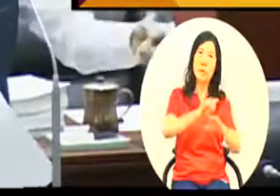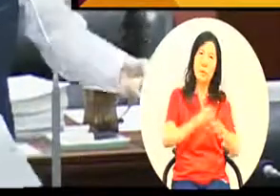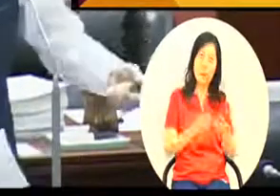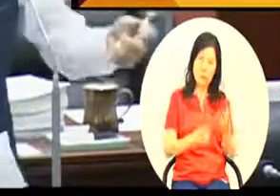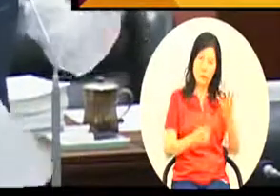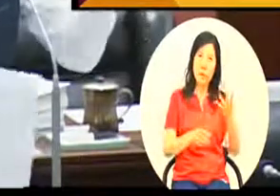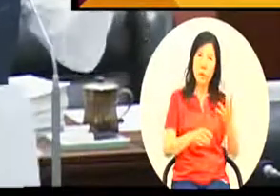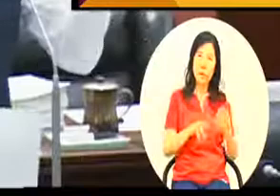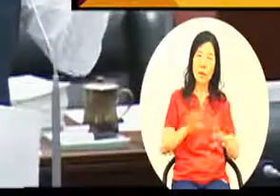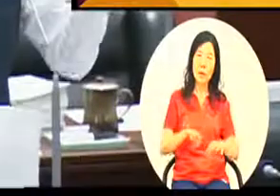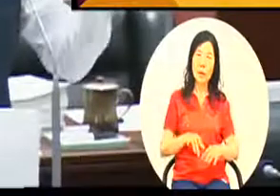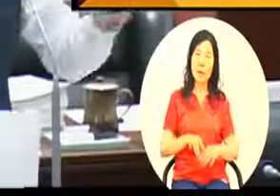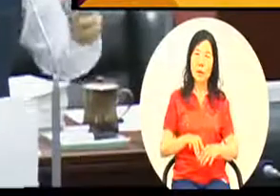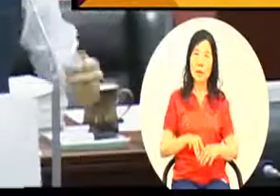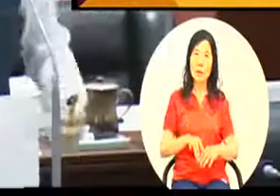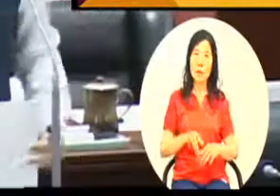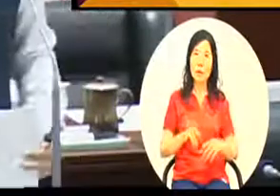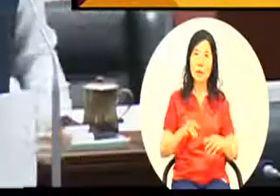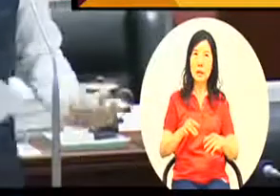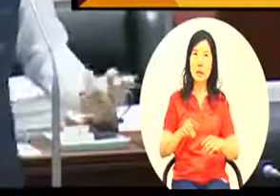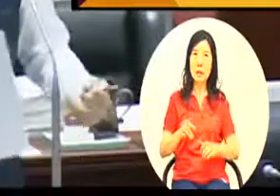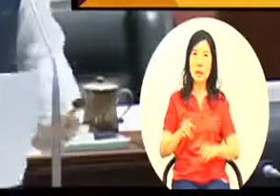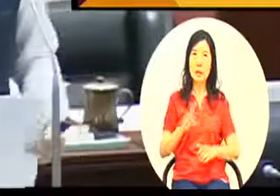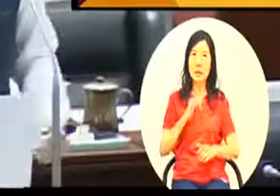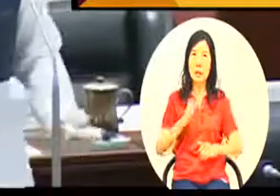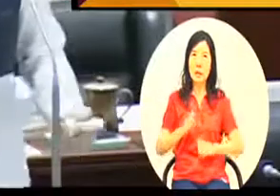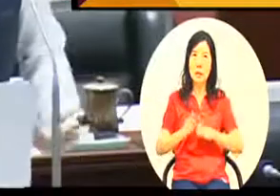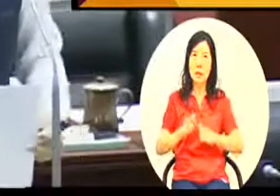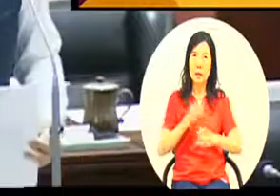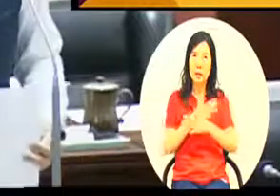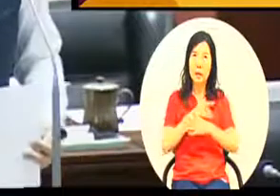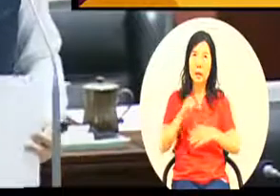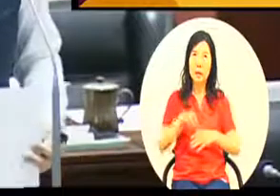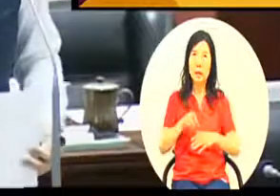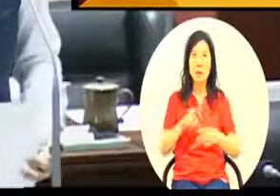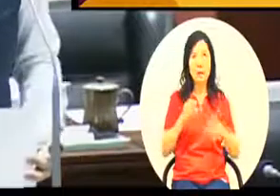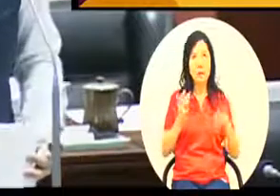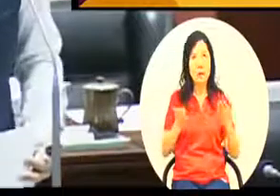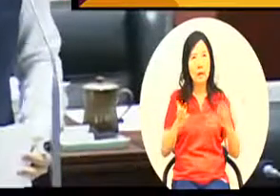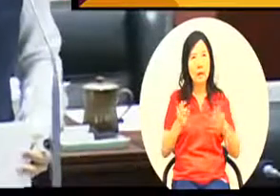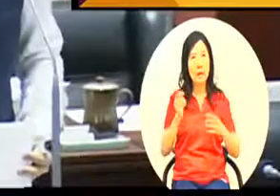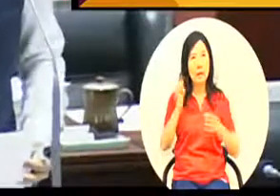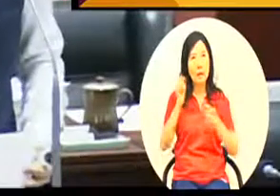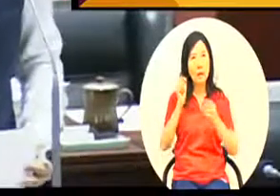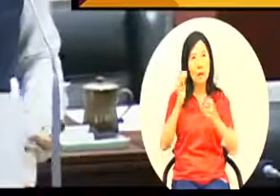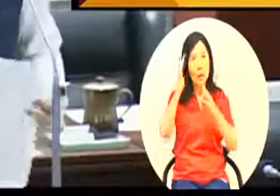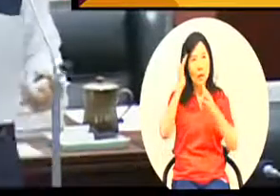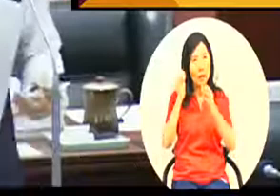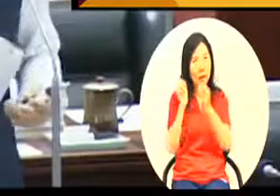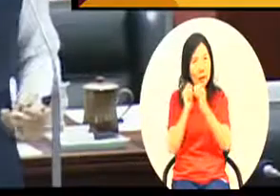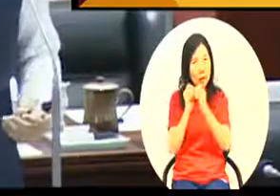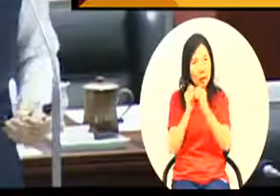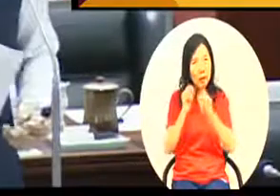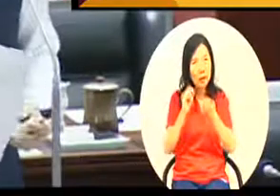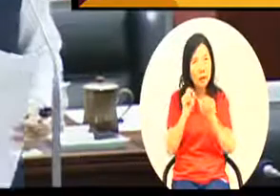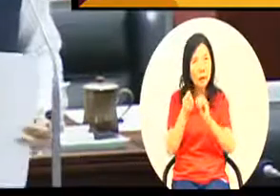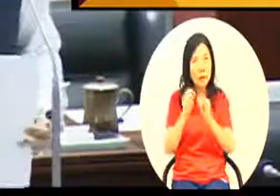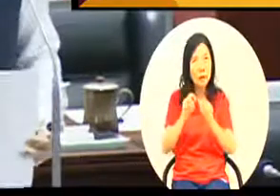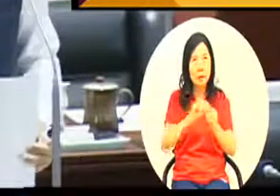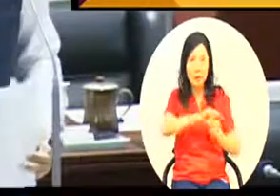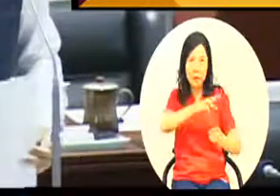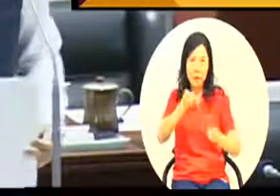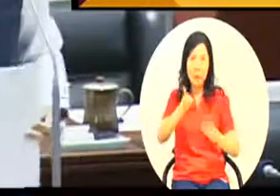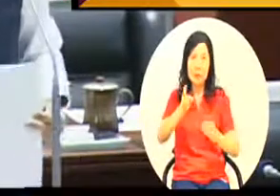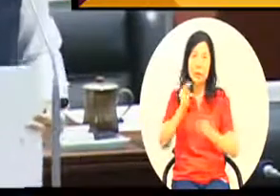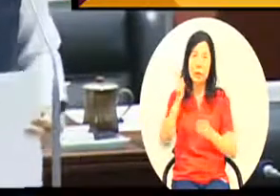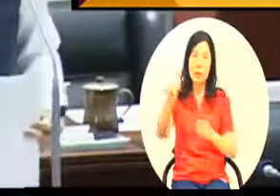的哦。那育成幼儿园、幼稚园，那大概住附近的父母可能说，我可能也抽不到，他可以转而去比较